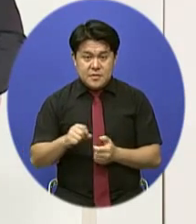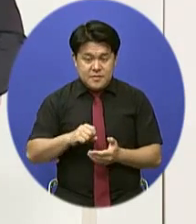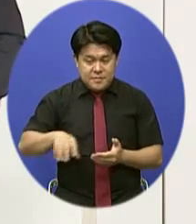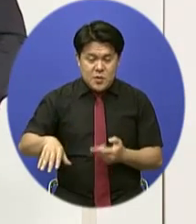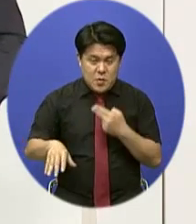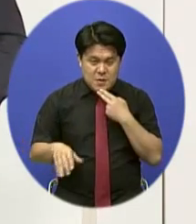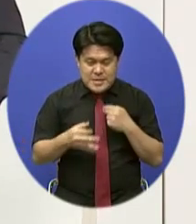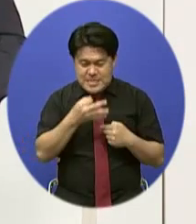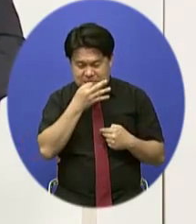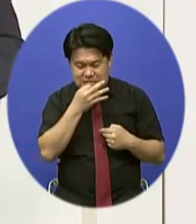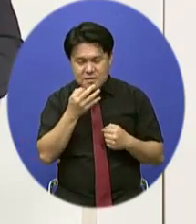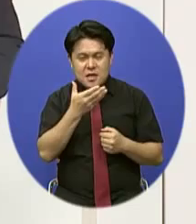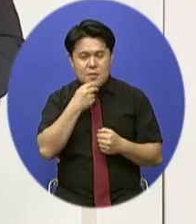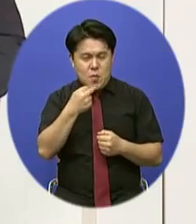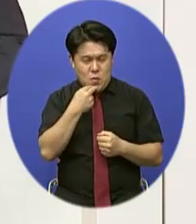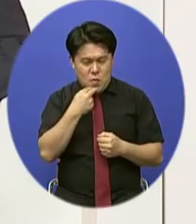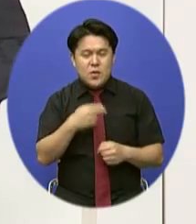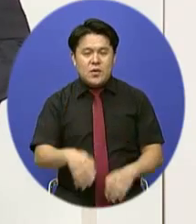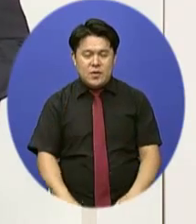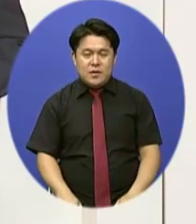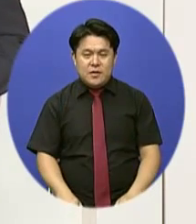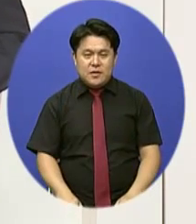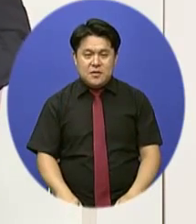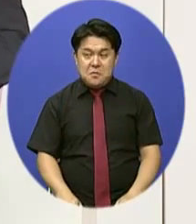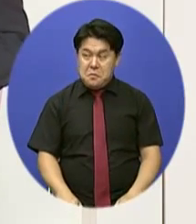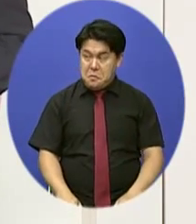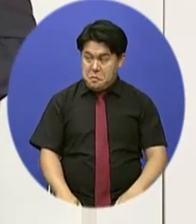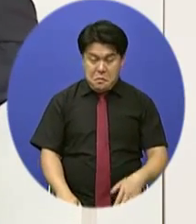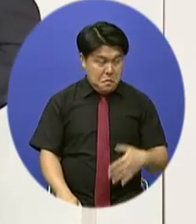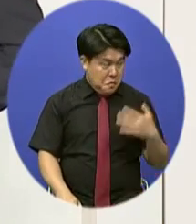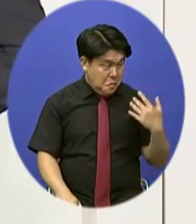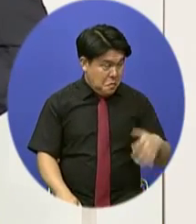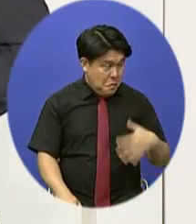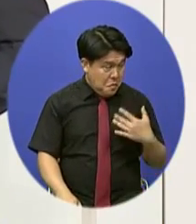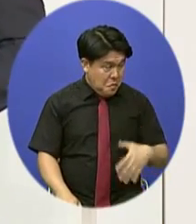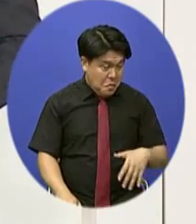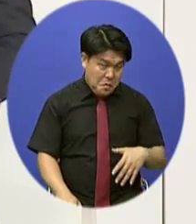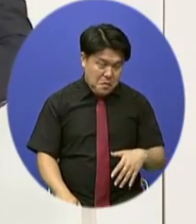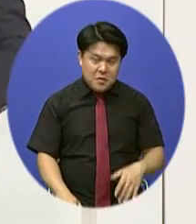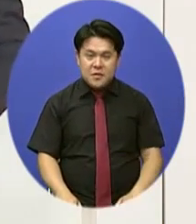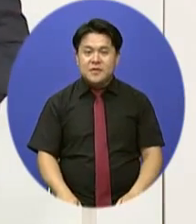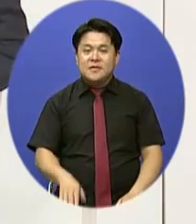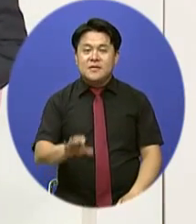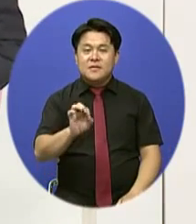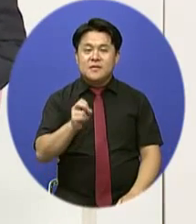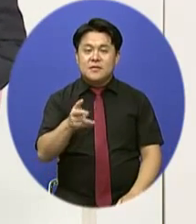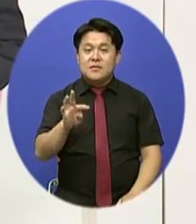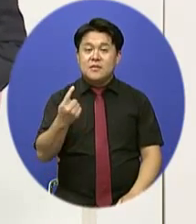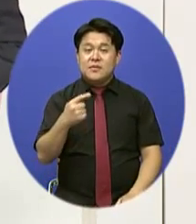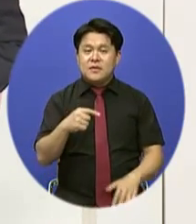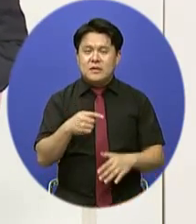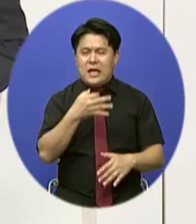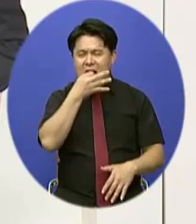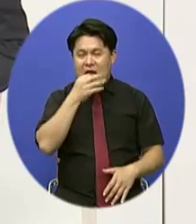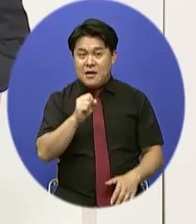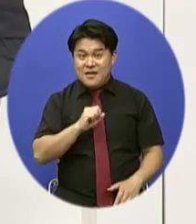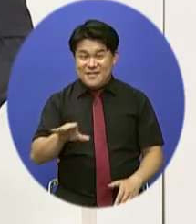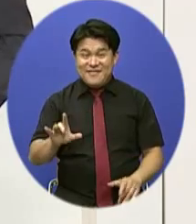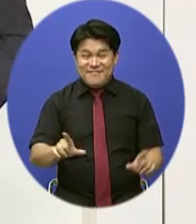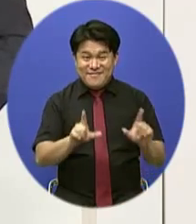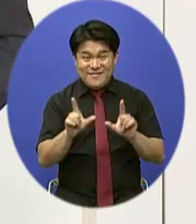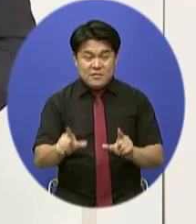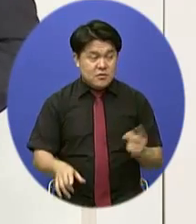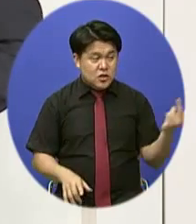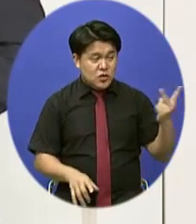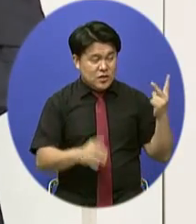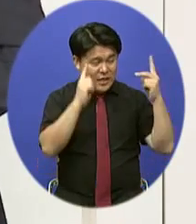불행해진다. 야, 제법, 여보. 제법이에요. 맞아요. 네. 여보 우리 가슴을 내려놓고 삽시다. 그건 두